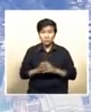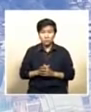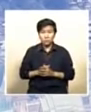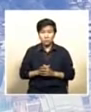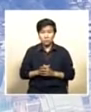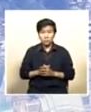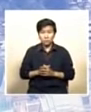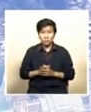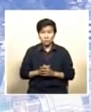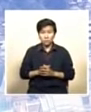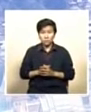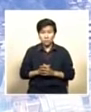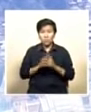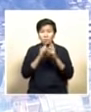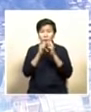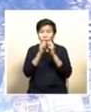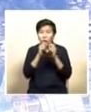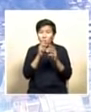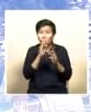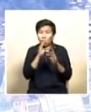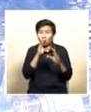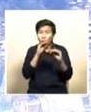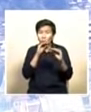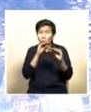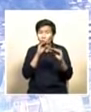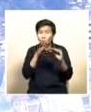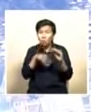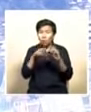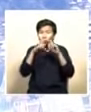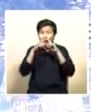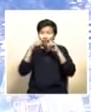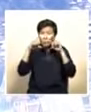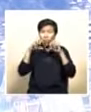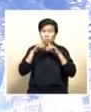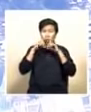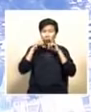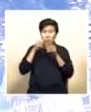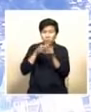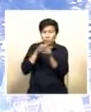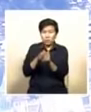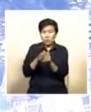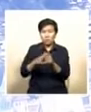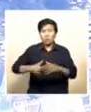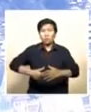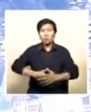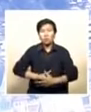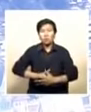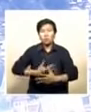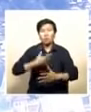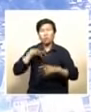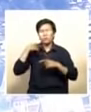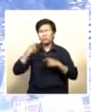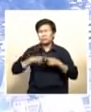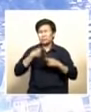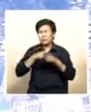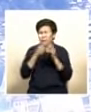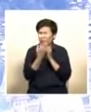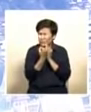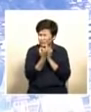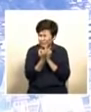ญก็คือธรรมเนียมเอามือจกข้าวเหนียวแล้วก็ใส่ในบาตรซึ่งเป็นการแพร่เชื้อโรค